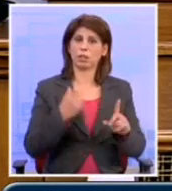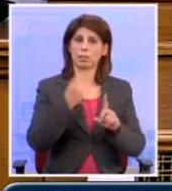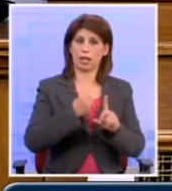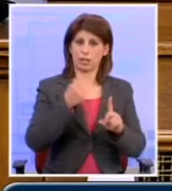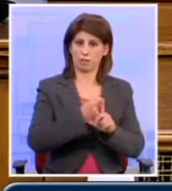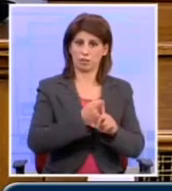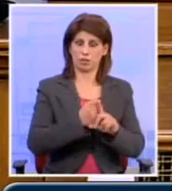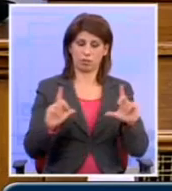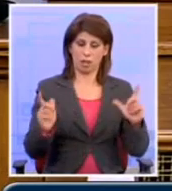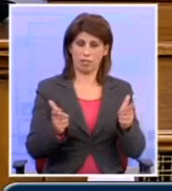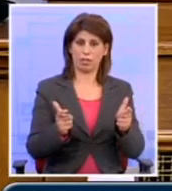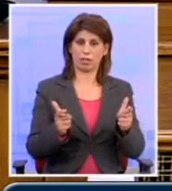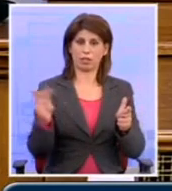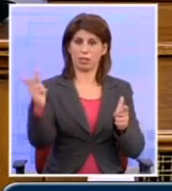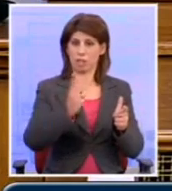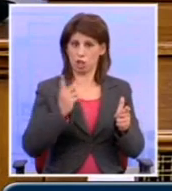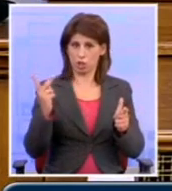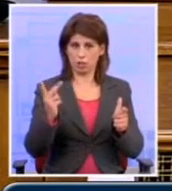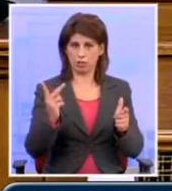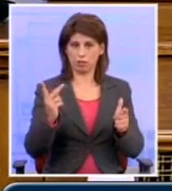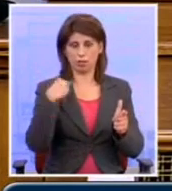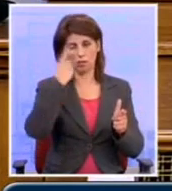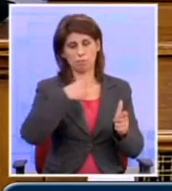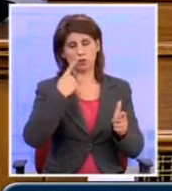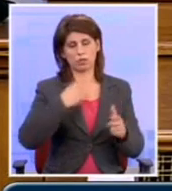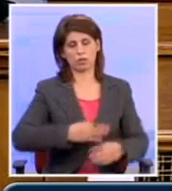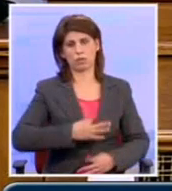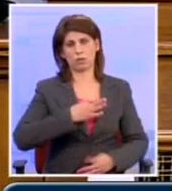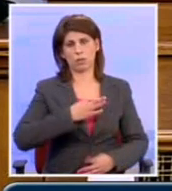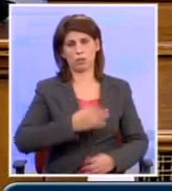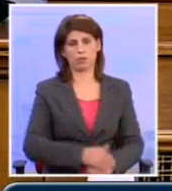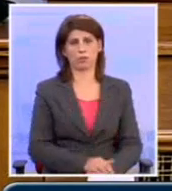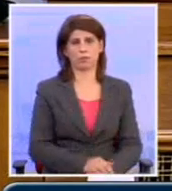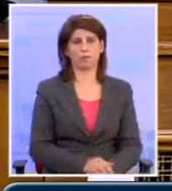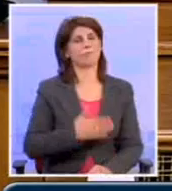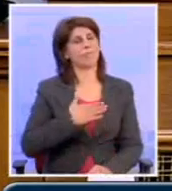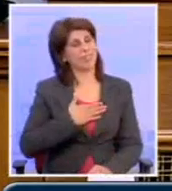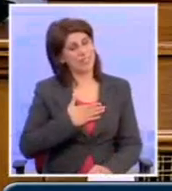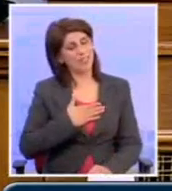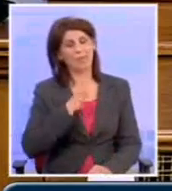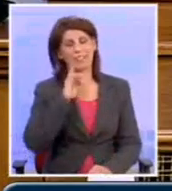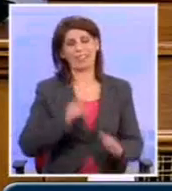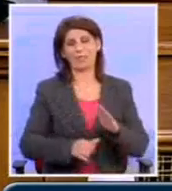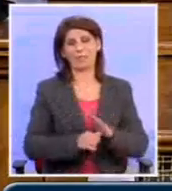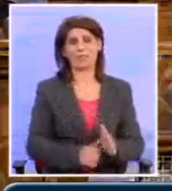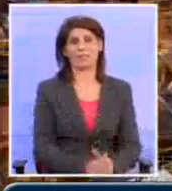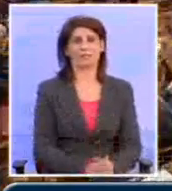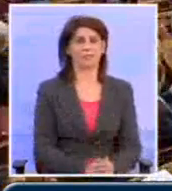υπεράσπισης της εθνικής, της κοινωνικής και της προσωπικής μας αξιοπρέπειας. Σας ευχαριστώ πολύ, κυρία Πρόεδρε.